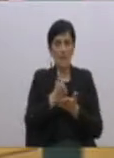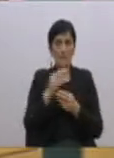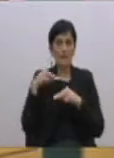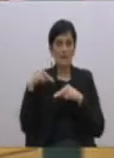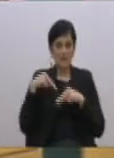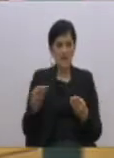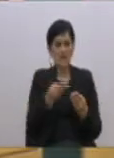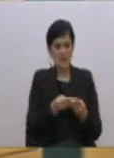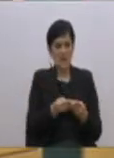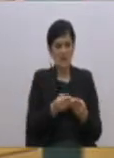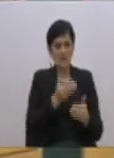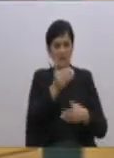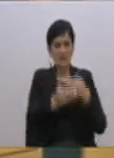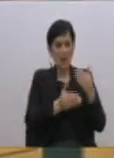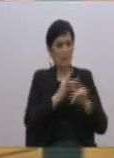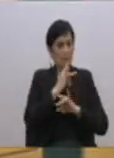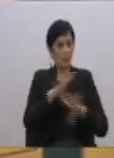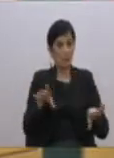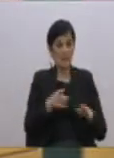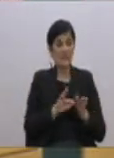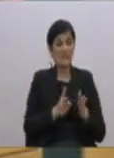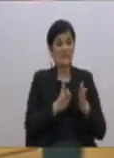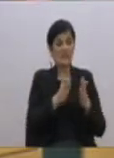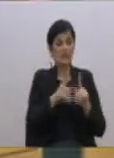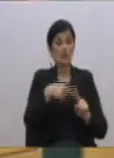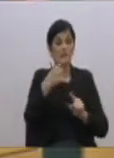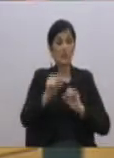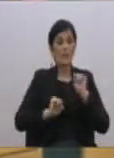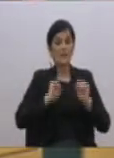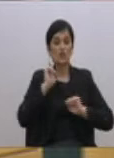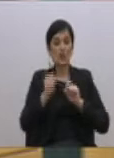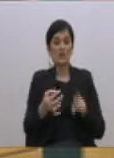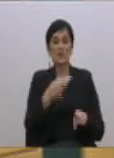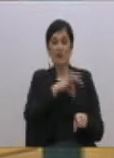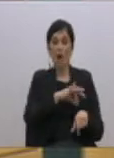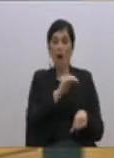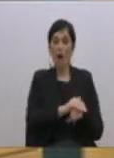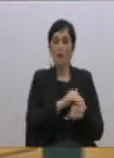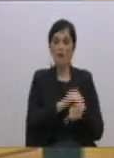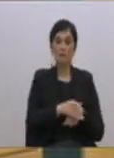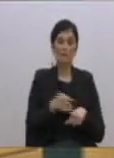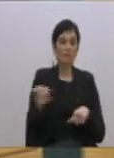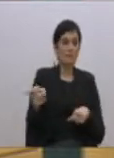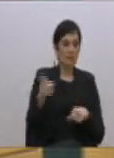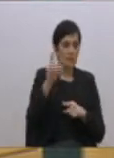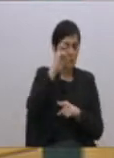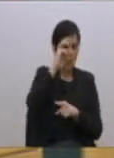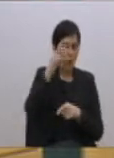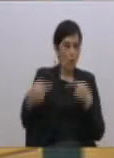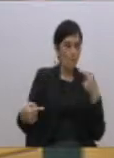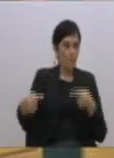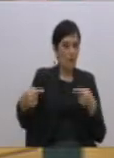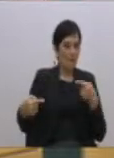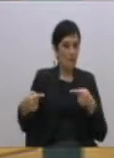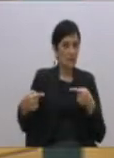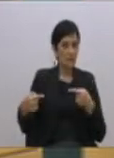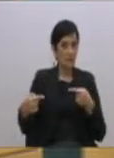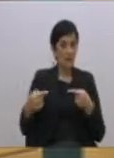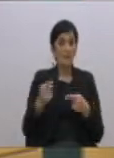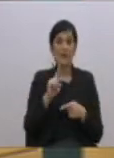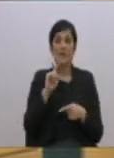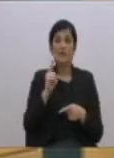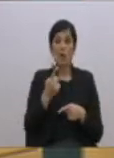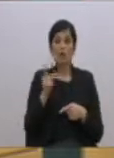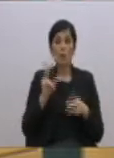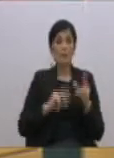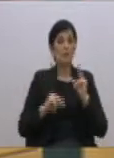შეიტანს ამ წარუმატებლობ და ამ გზით შემდეგ შეეცდება ეს გამოიყენოს არგუმენტად ხელისუფლებასთან ბრძოლაში და დაპირისპირებაში. და რატომღაც